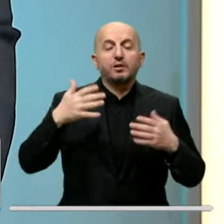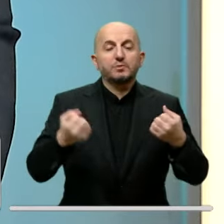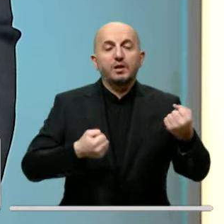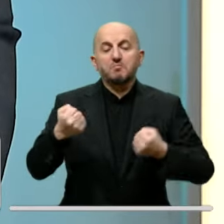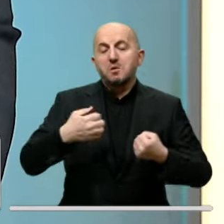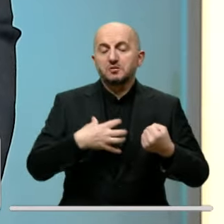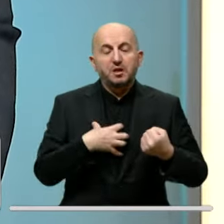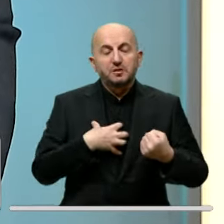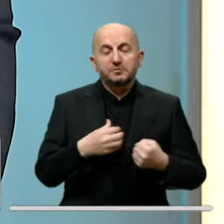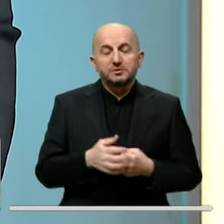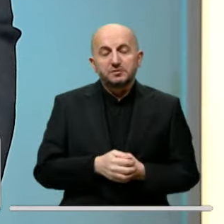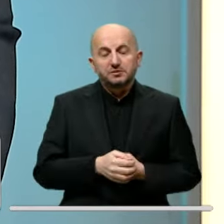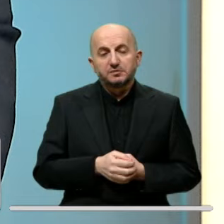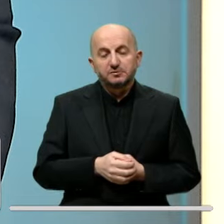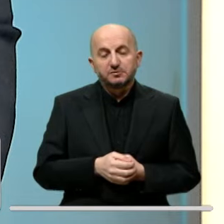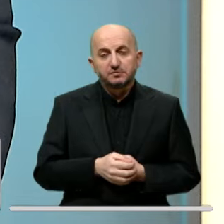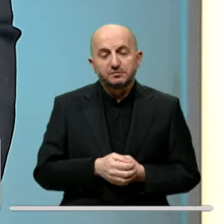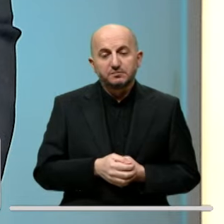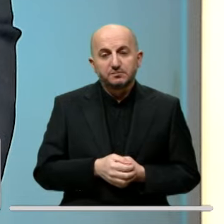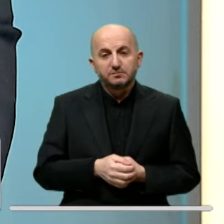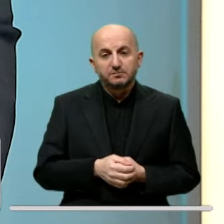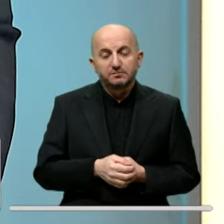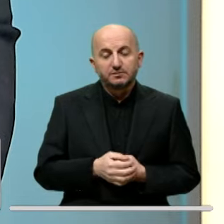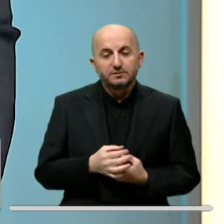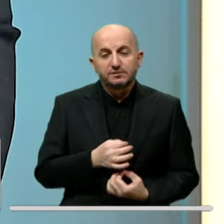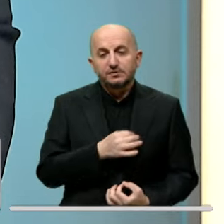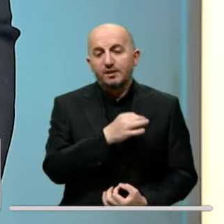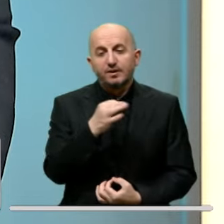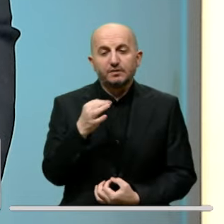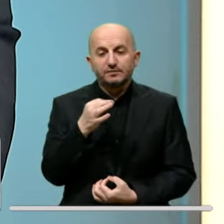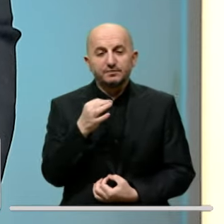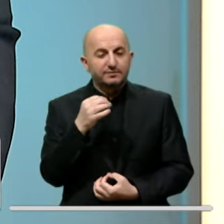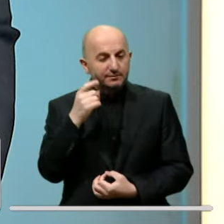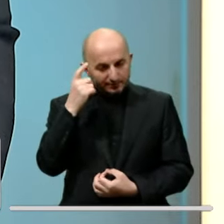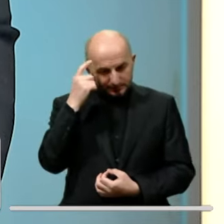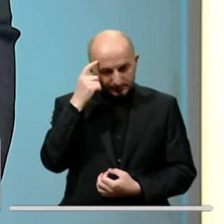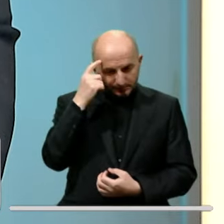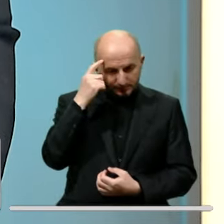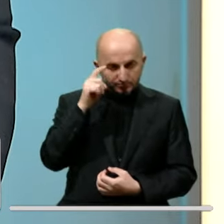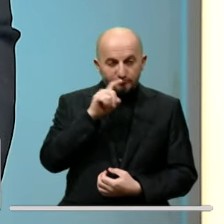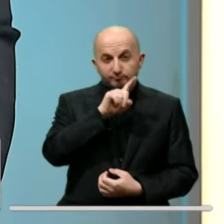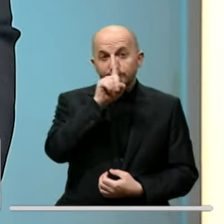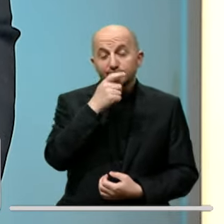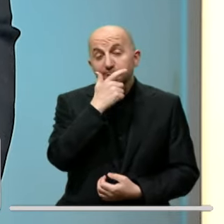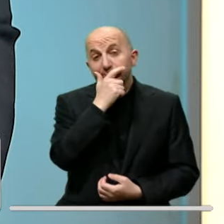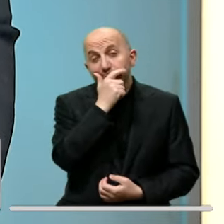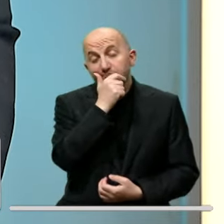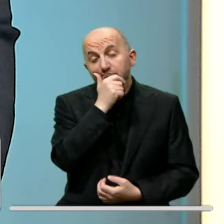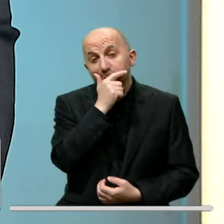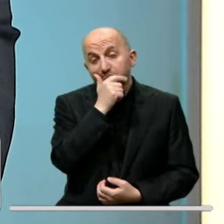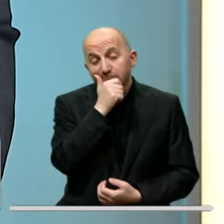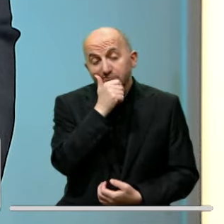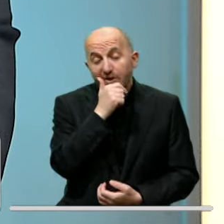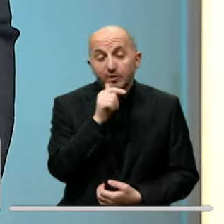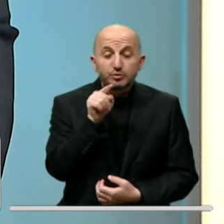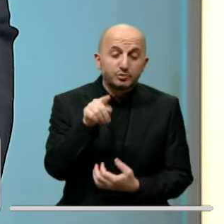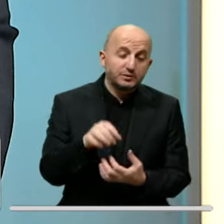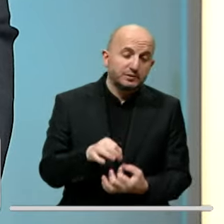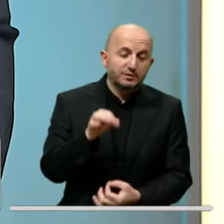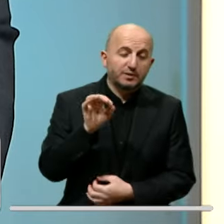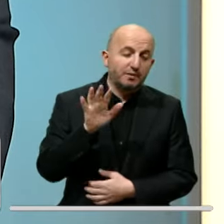sahiptir. Şimdi insanların bizim zihnini kurcalıyor. Diyor ki şu insanın